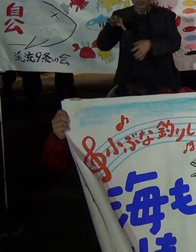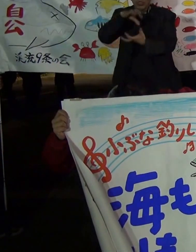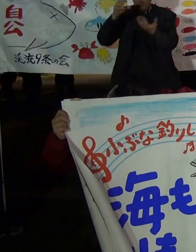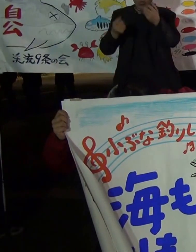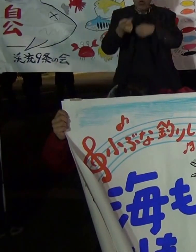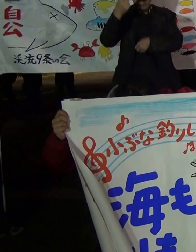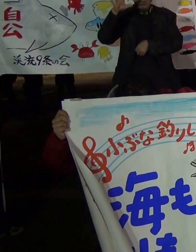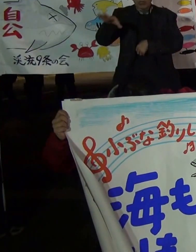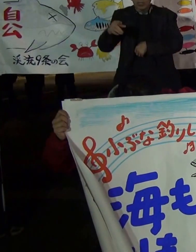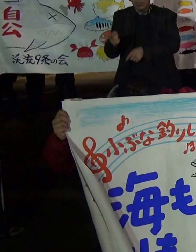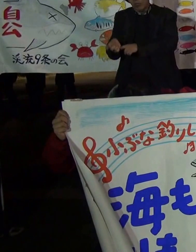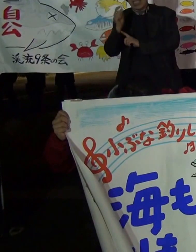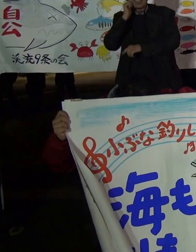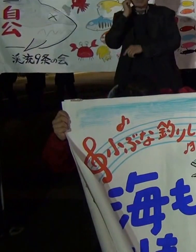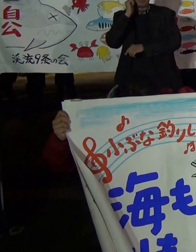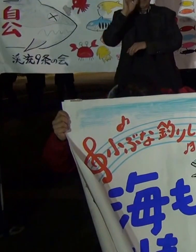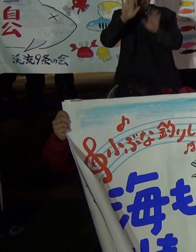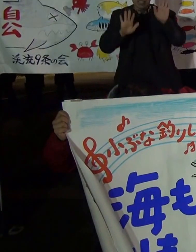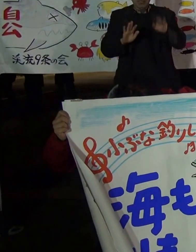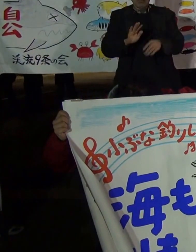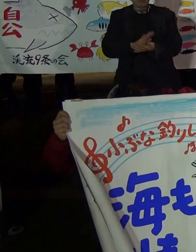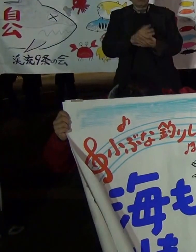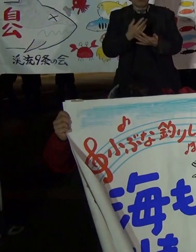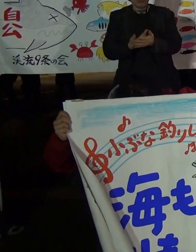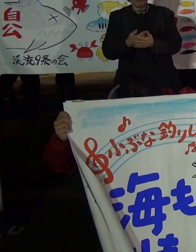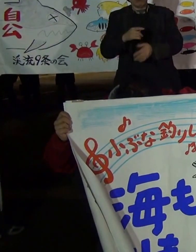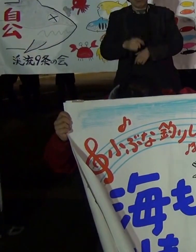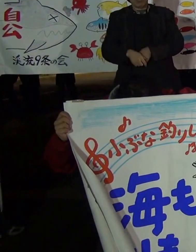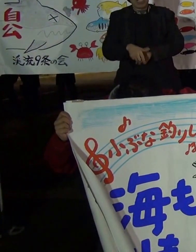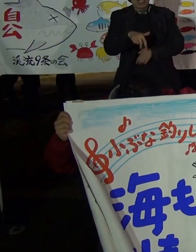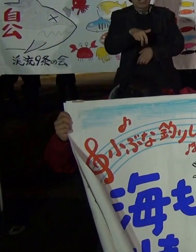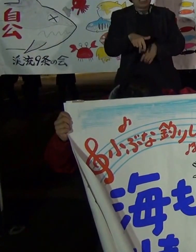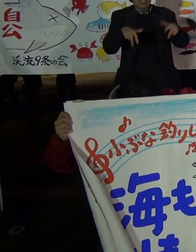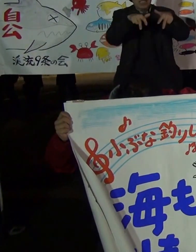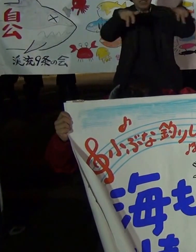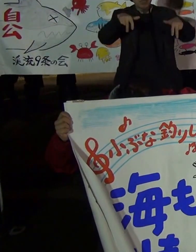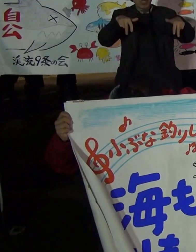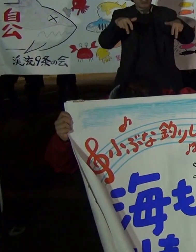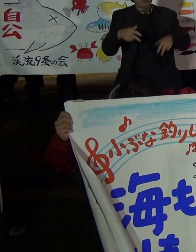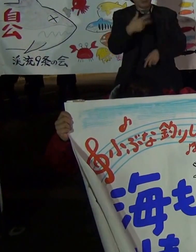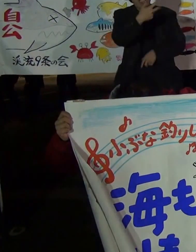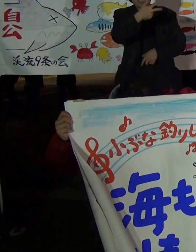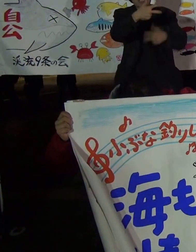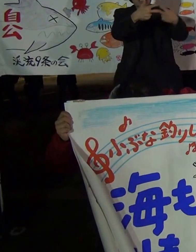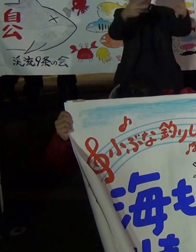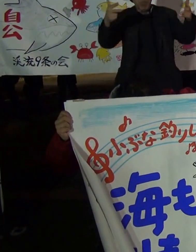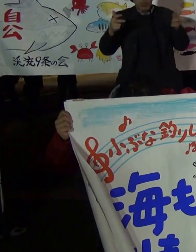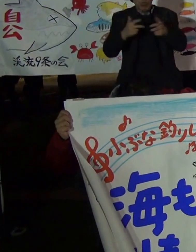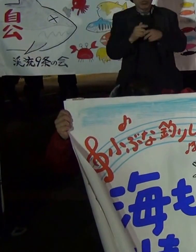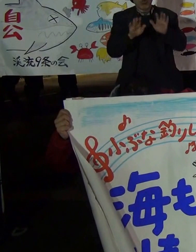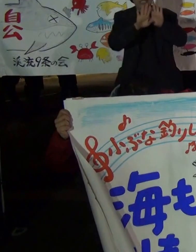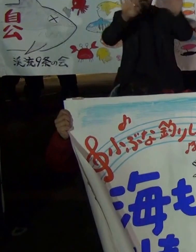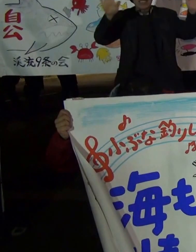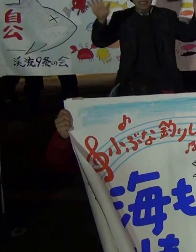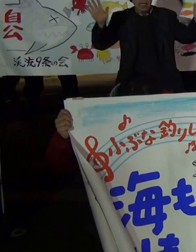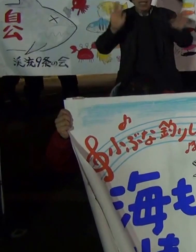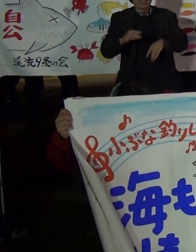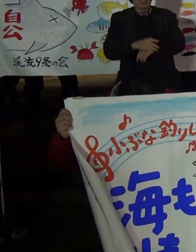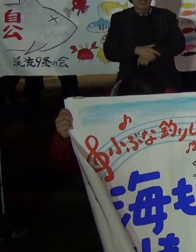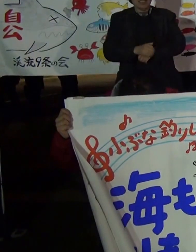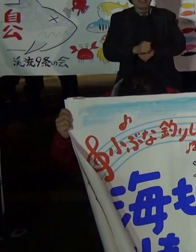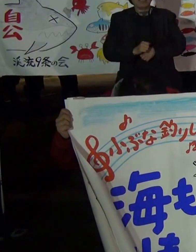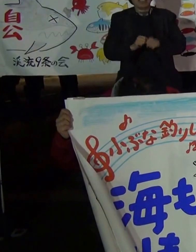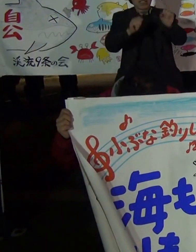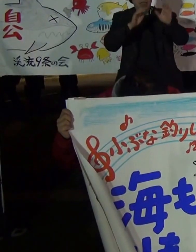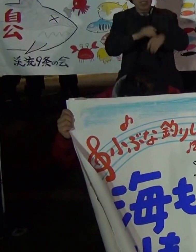ろんな調査もやったりして、そのことを毎年シンポジウムを開いてやってます。今日はそのビラを持ってきたので皆さんにご紹介したいと思いますが、今